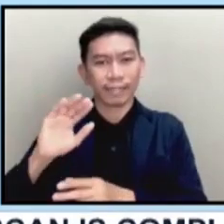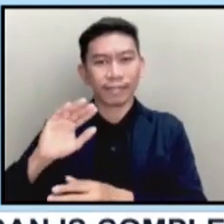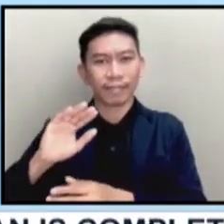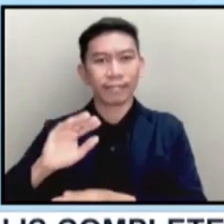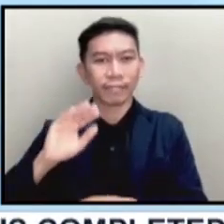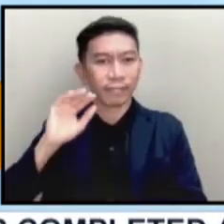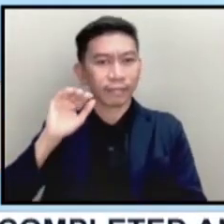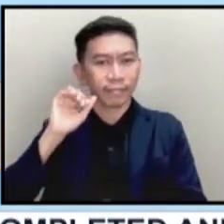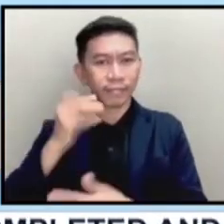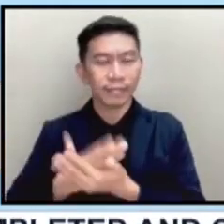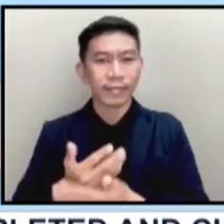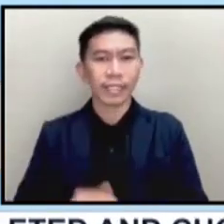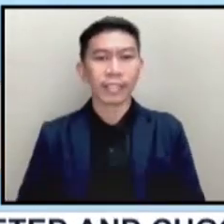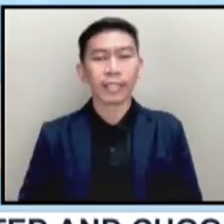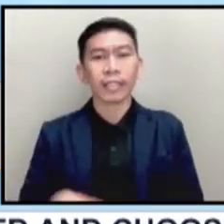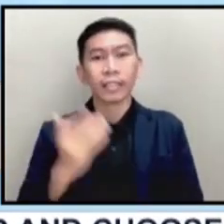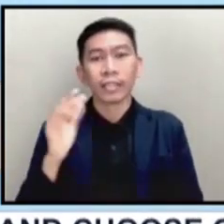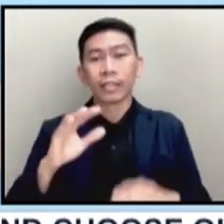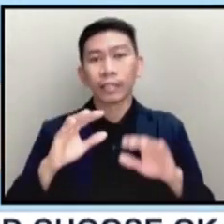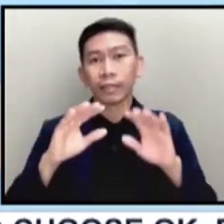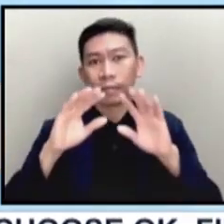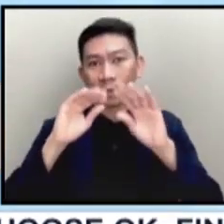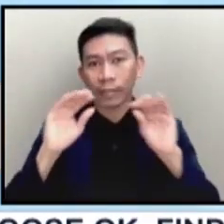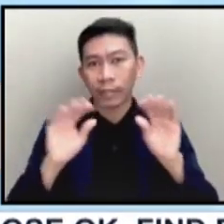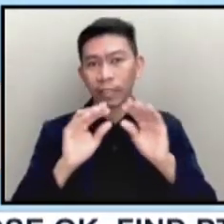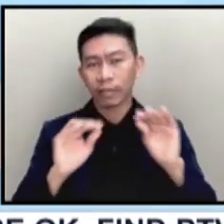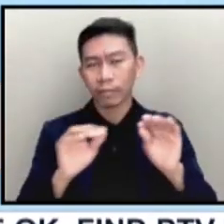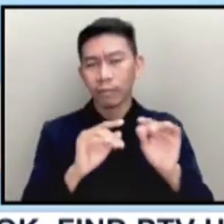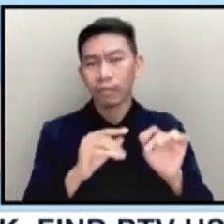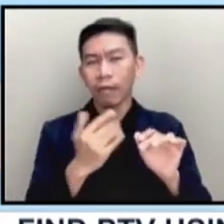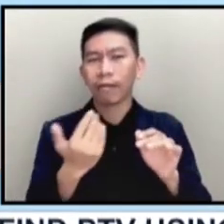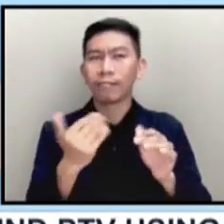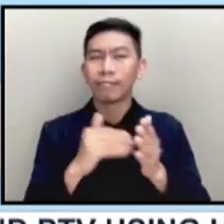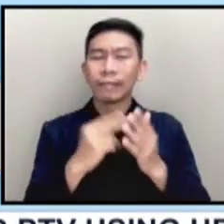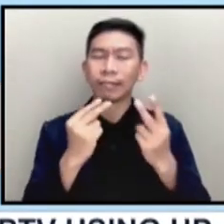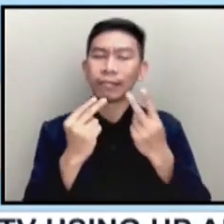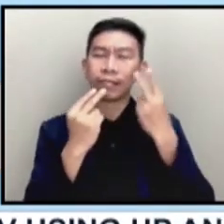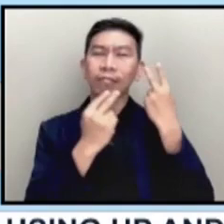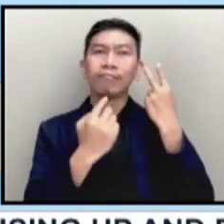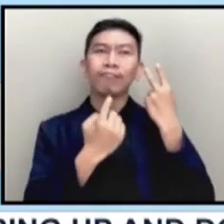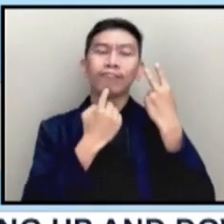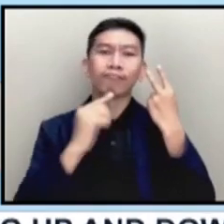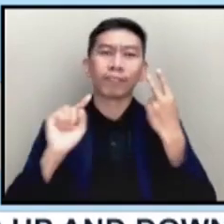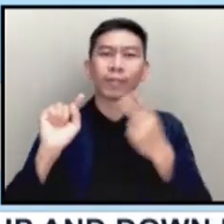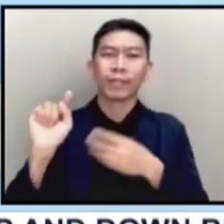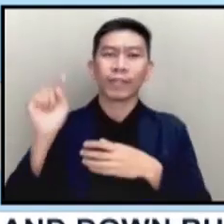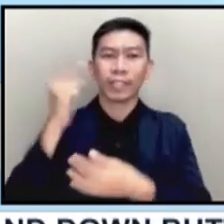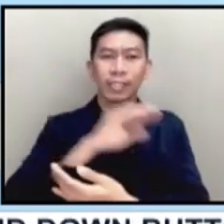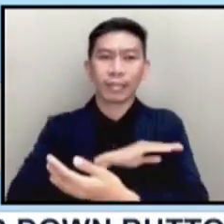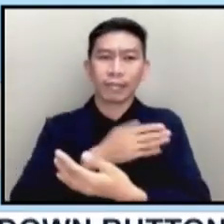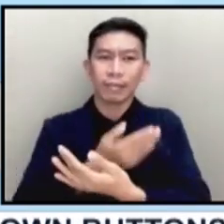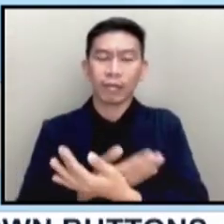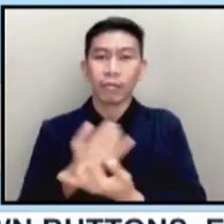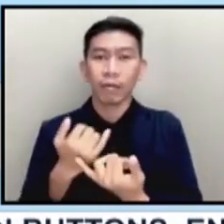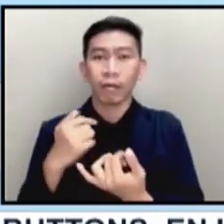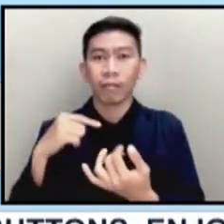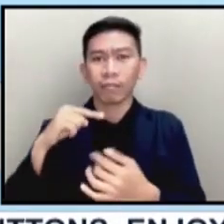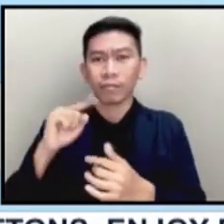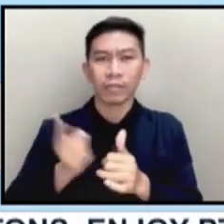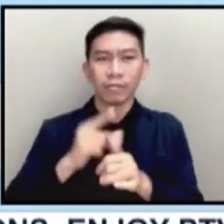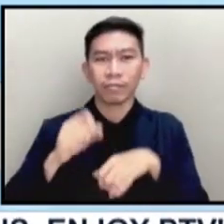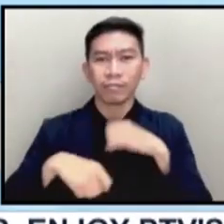Pasko dahil namimiss umano niya ang panganay na anak niya. Ngayon taon kasi ang unang beses na magpapasko siyang hindi kasama si